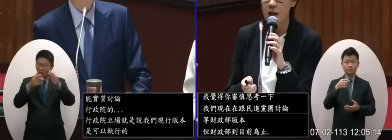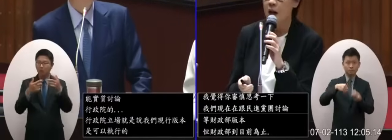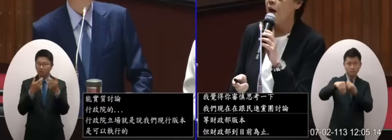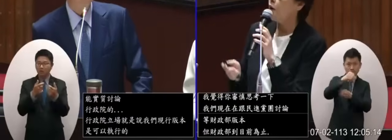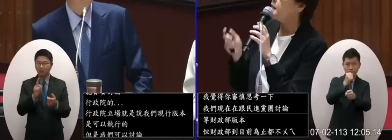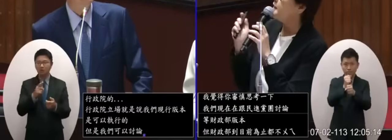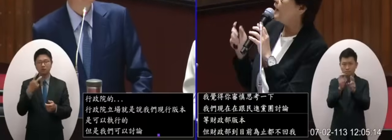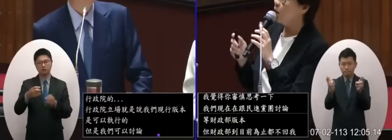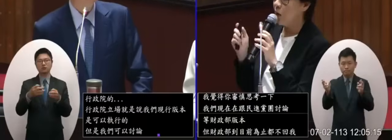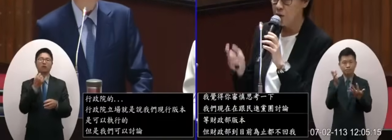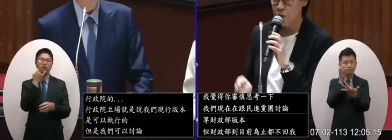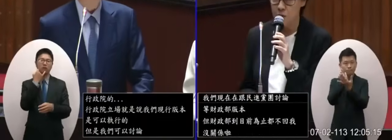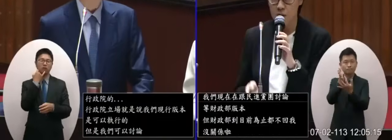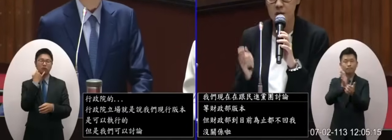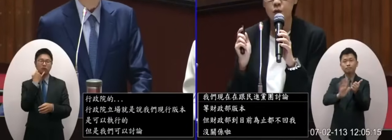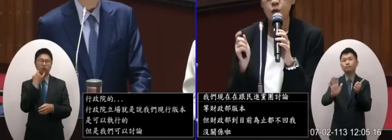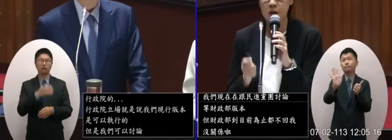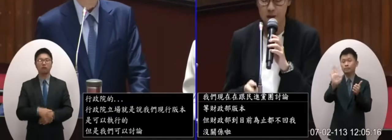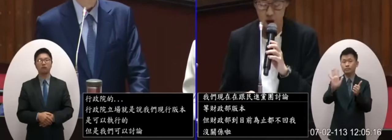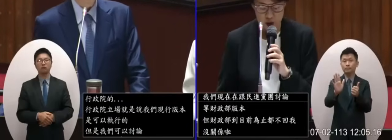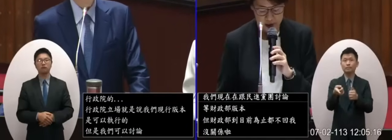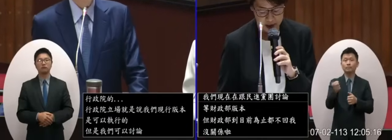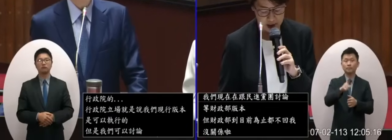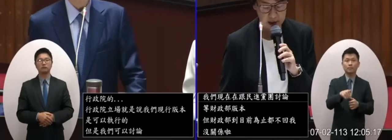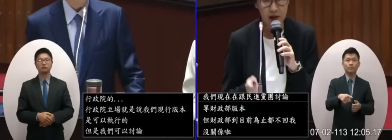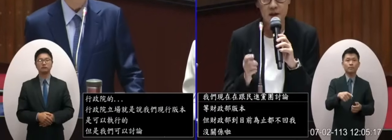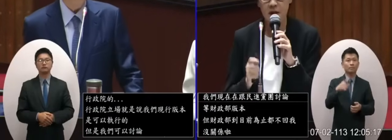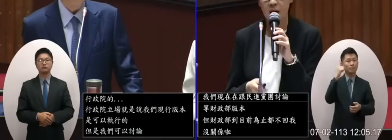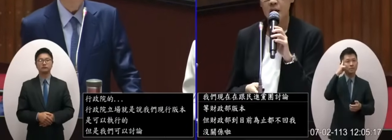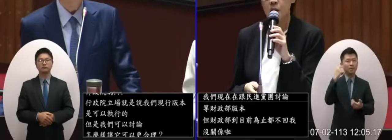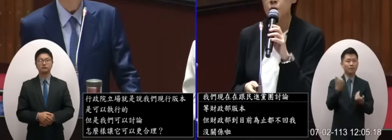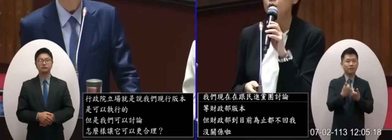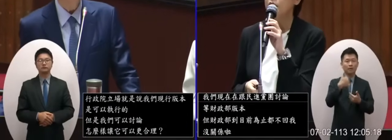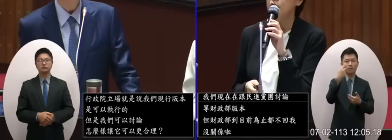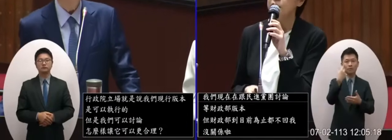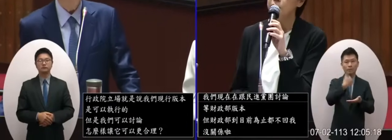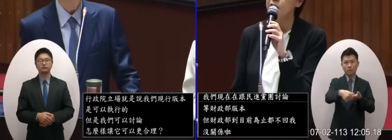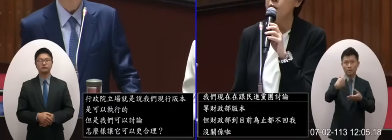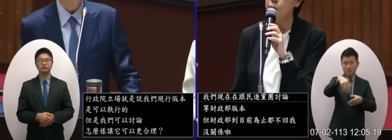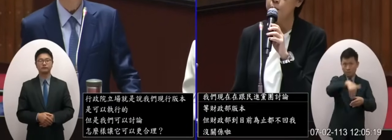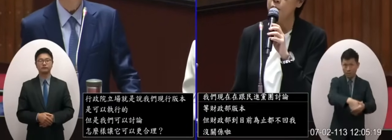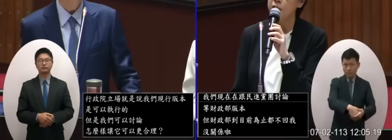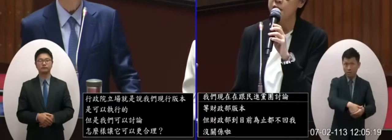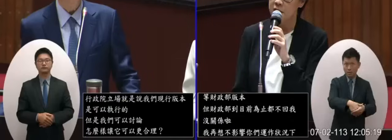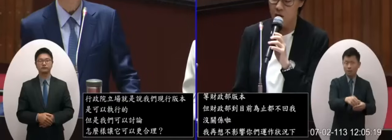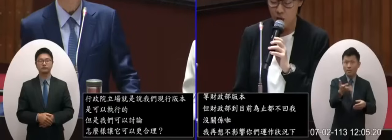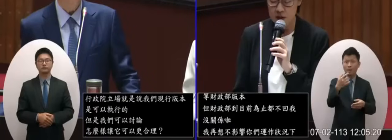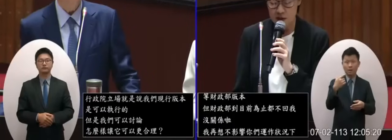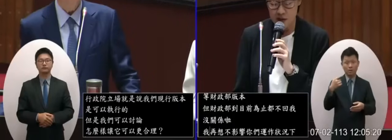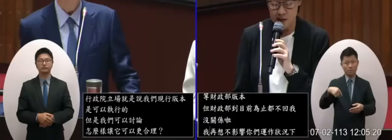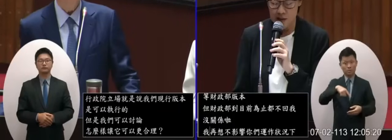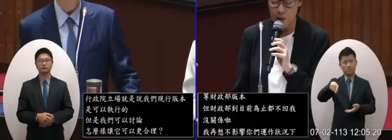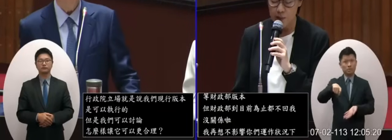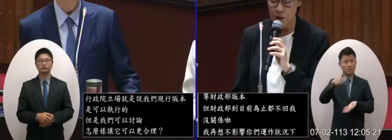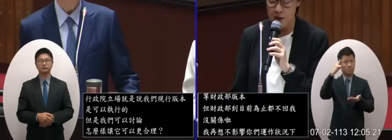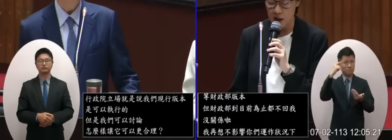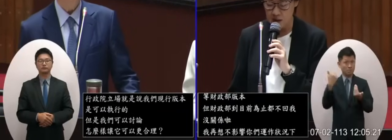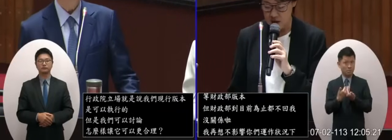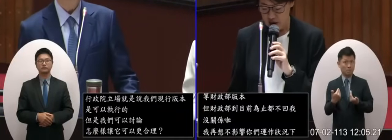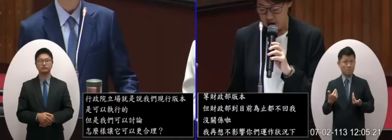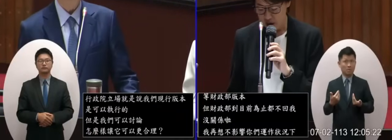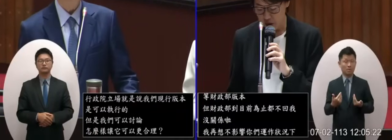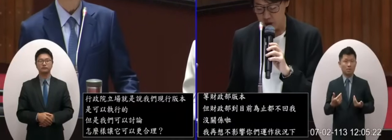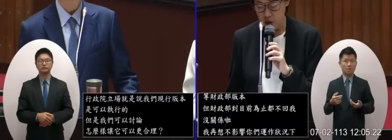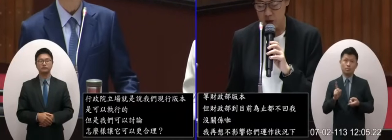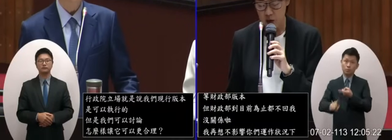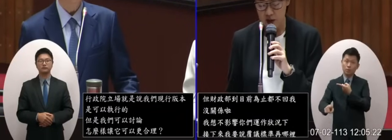情况下，好，接下来我要问说，复议的标准在哪里？刚刚讲，如果你们认为我们不合理的，或者是行政院没有立场